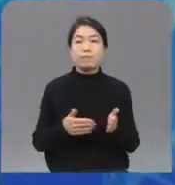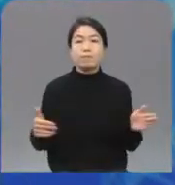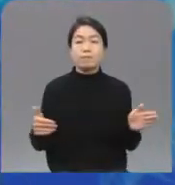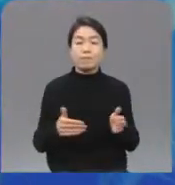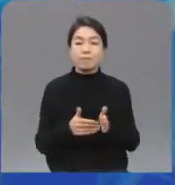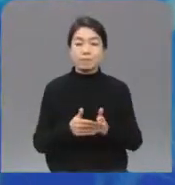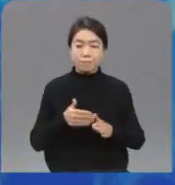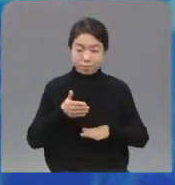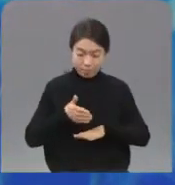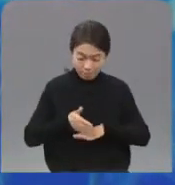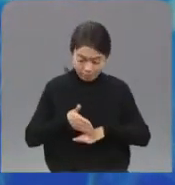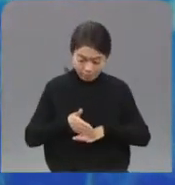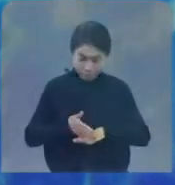뉴스를 마칩니다 여러분 고맙습니다